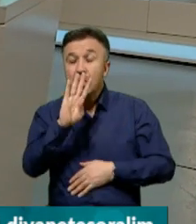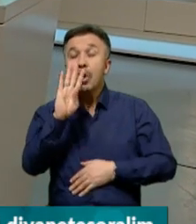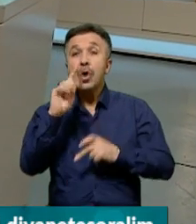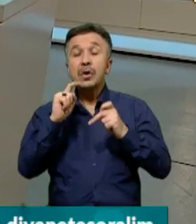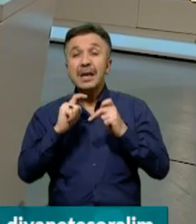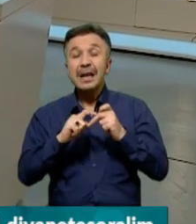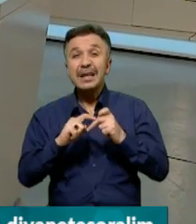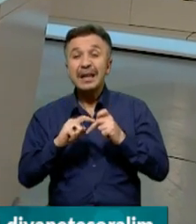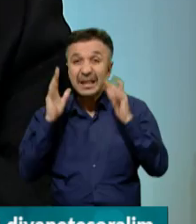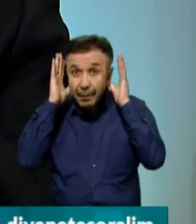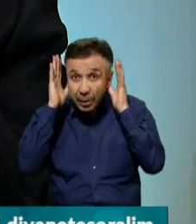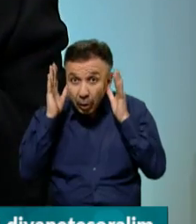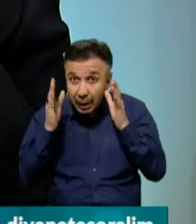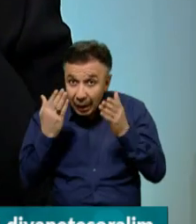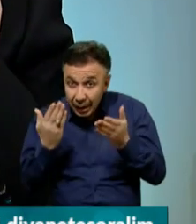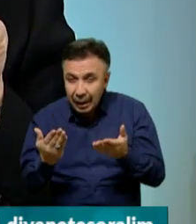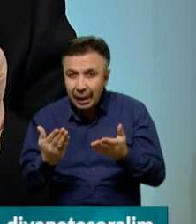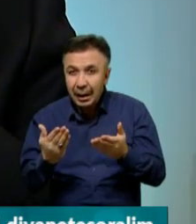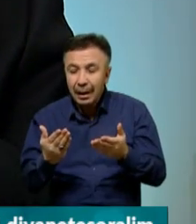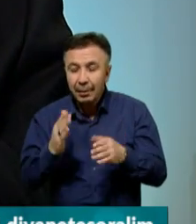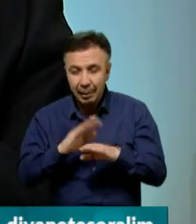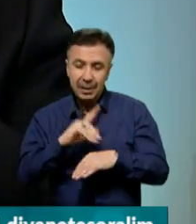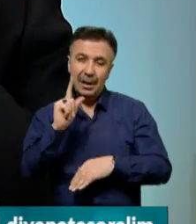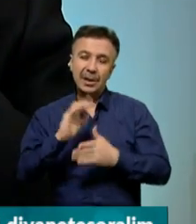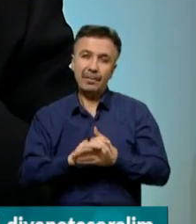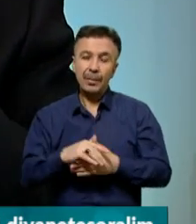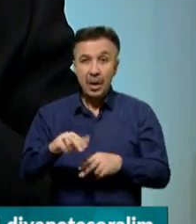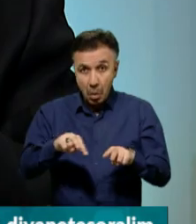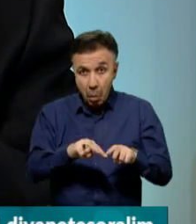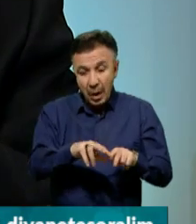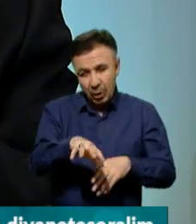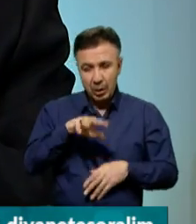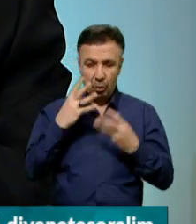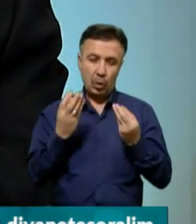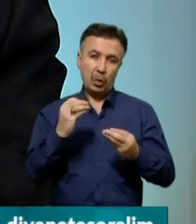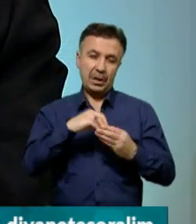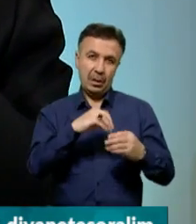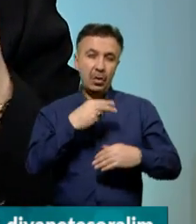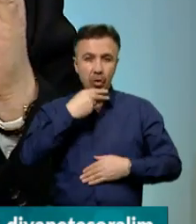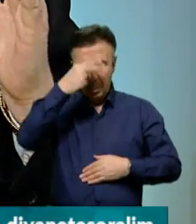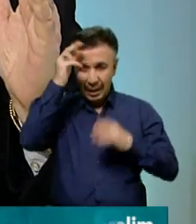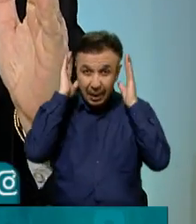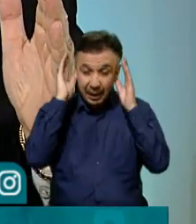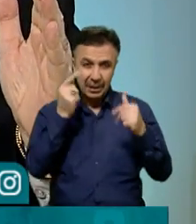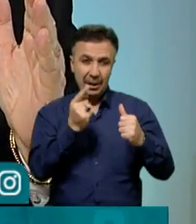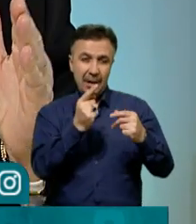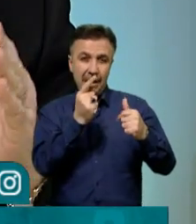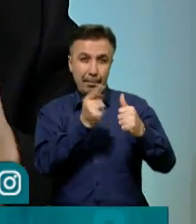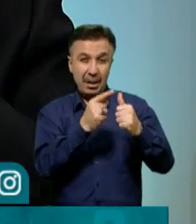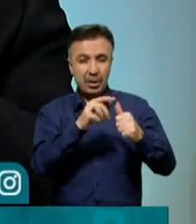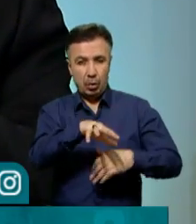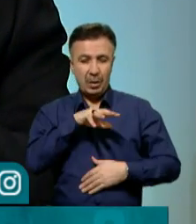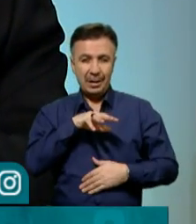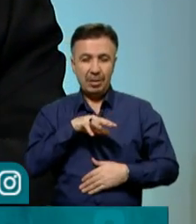eda edecektir. Niye? Çünkü müekket sünnet olduğu için bu. Cuma'nın ilk sünneti veya öğlenin ilk sünneti. Diyelim